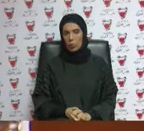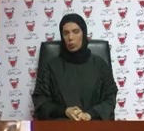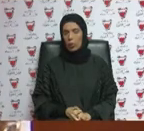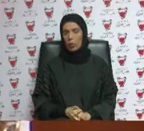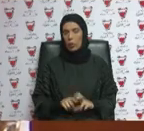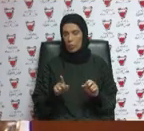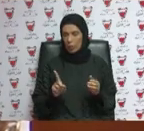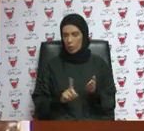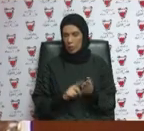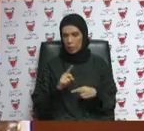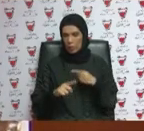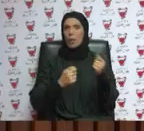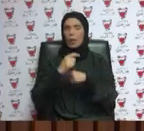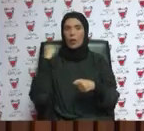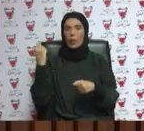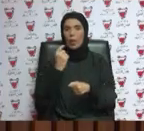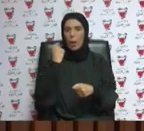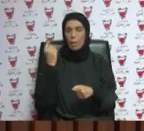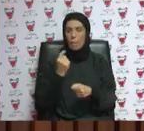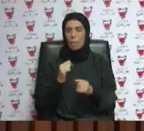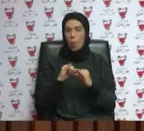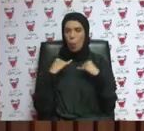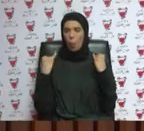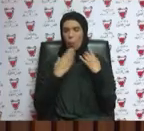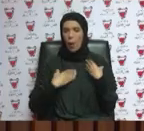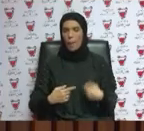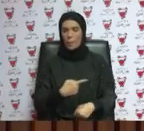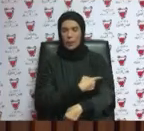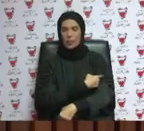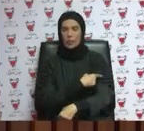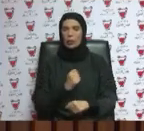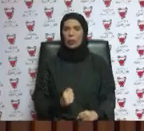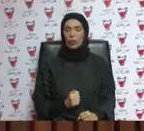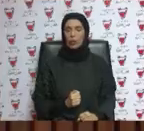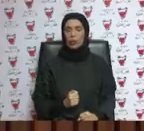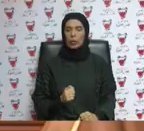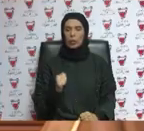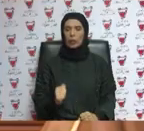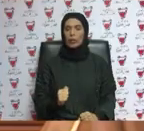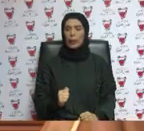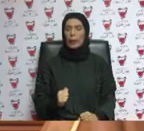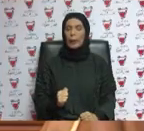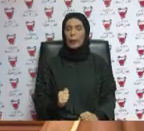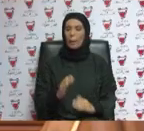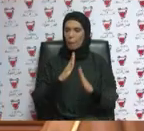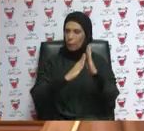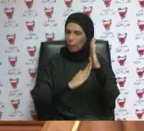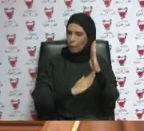التجارة الدولية ومنظمة الصحة العالمية بتاريخ 16 مارس 2020 على أن